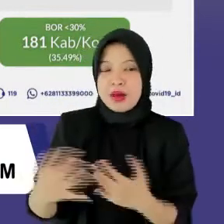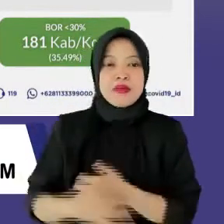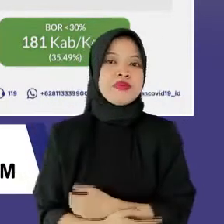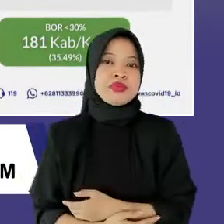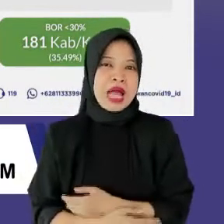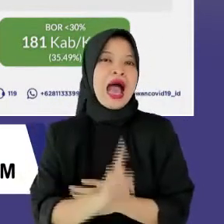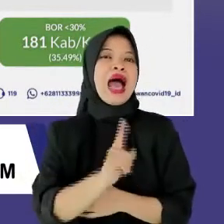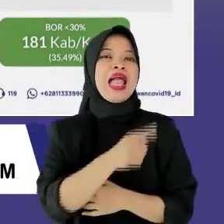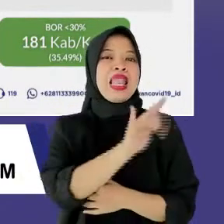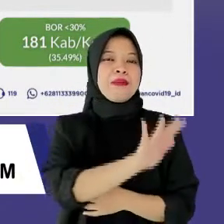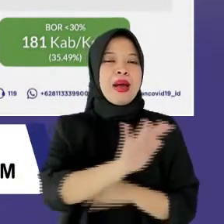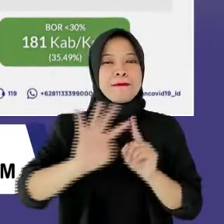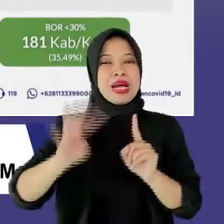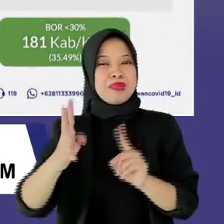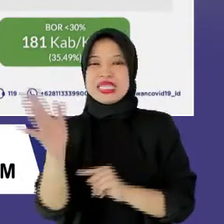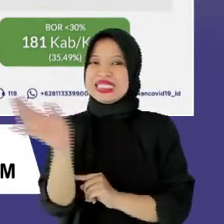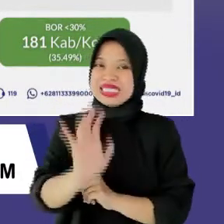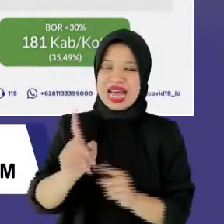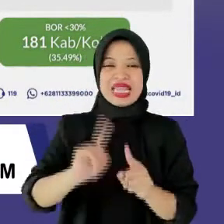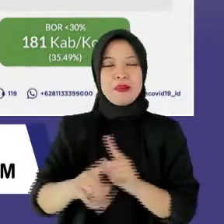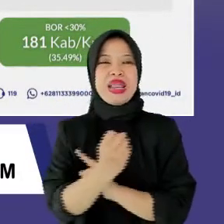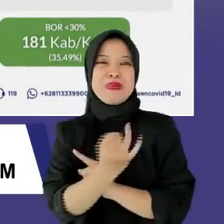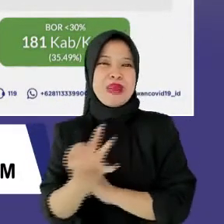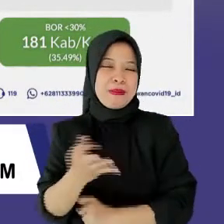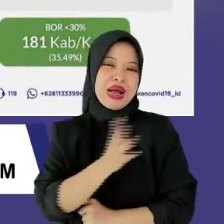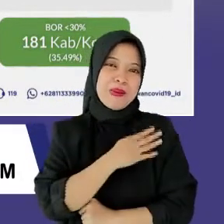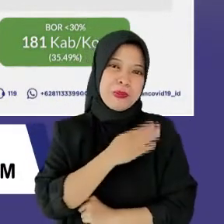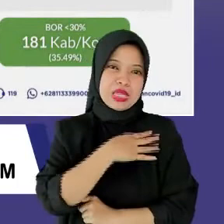enggak tepat 514 karena masih ada beberapa